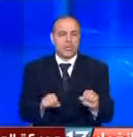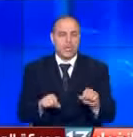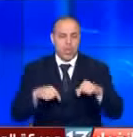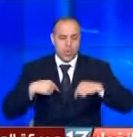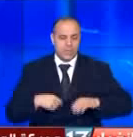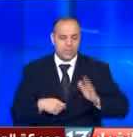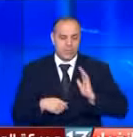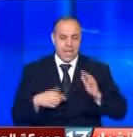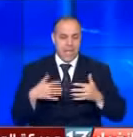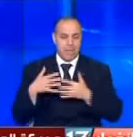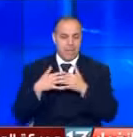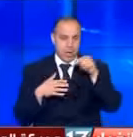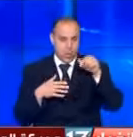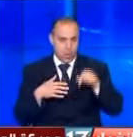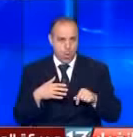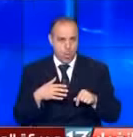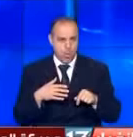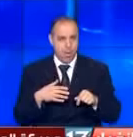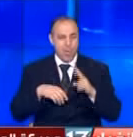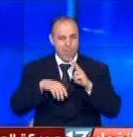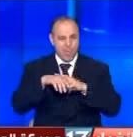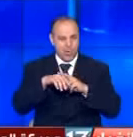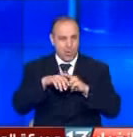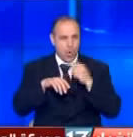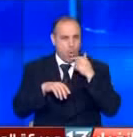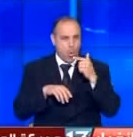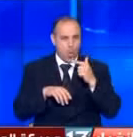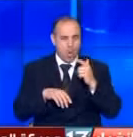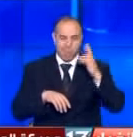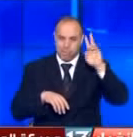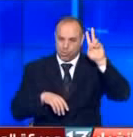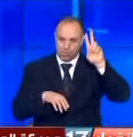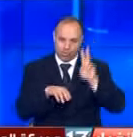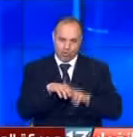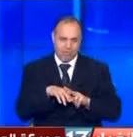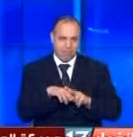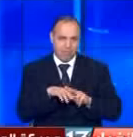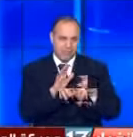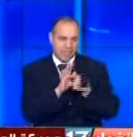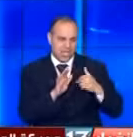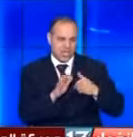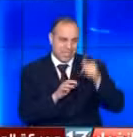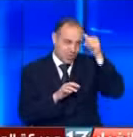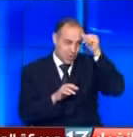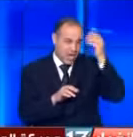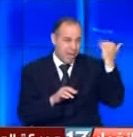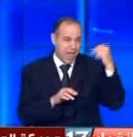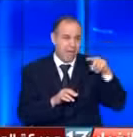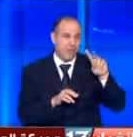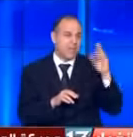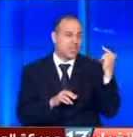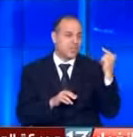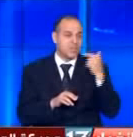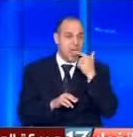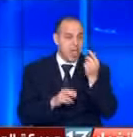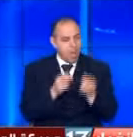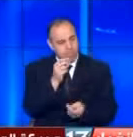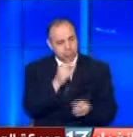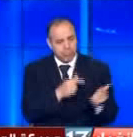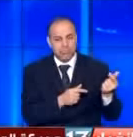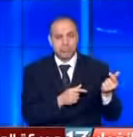عليها. ورجح المصدر ذاته أن يكون البغدادي قد فوض قيادة تكتيكية للمعركة وأعطى توجيهات استراتيجية